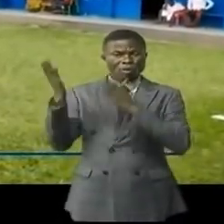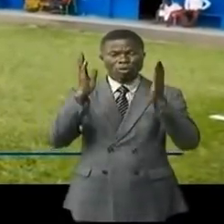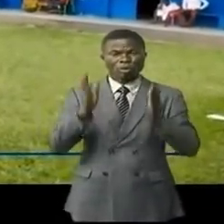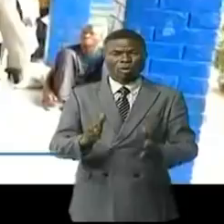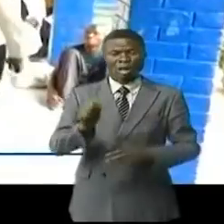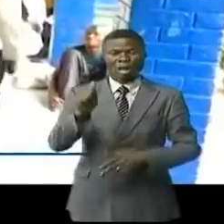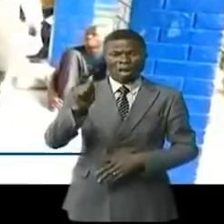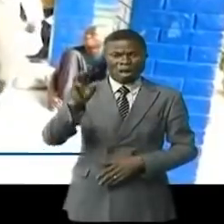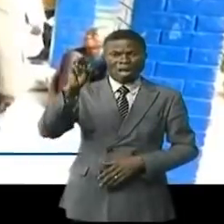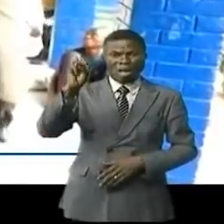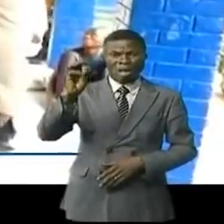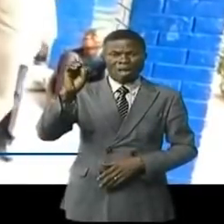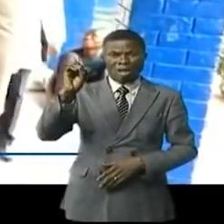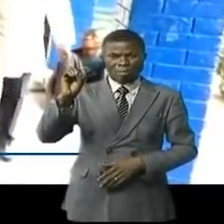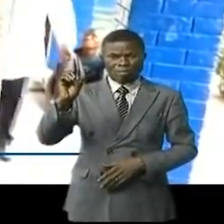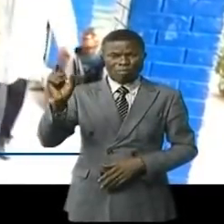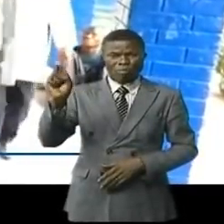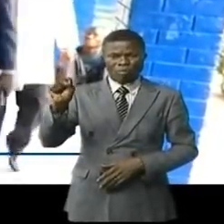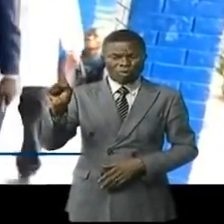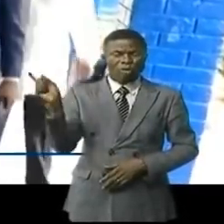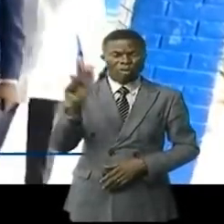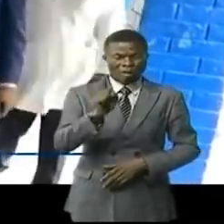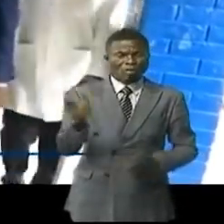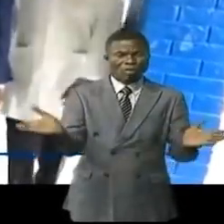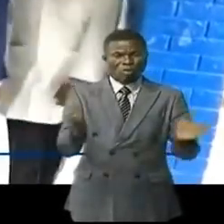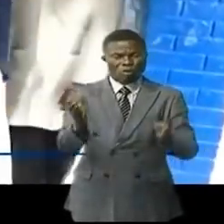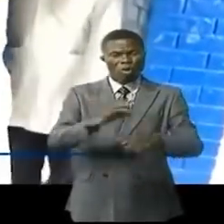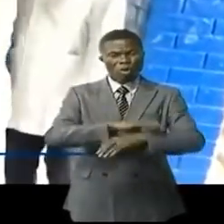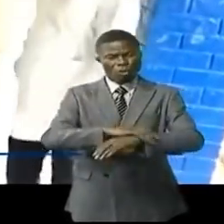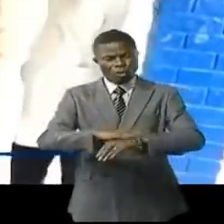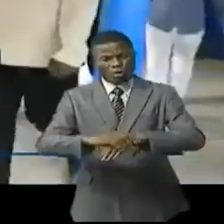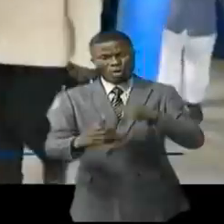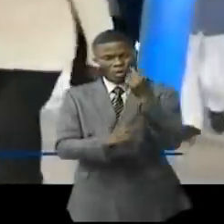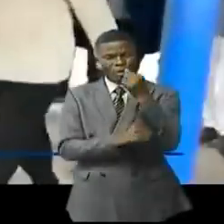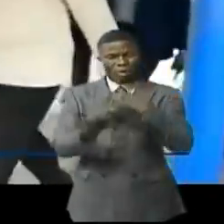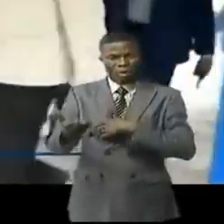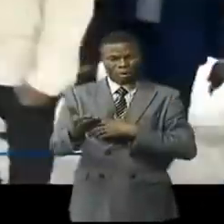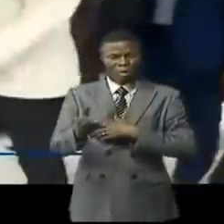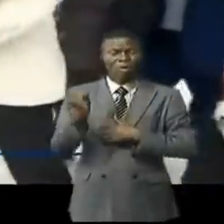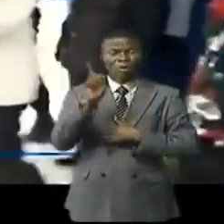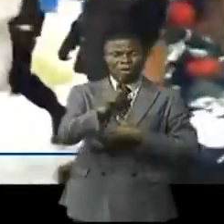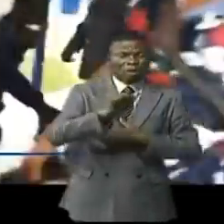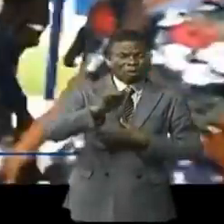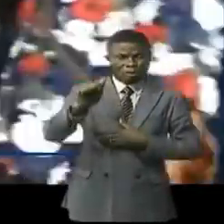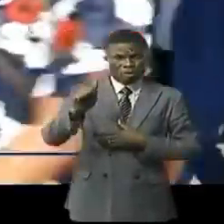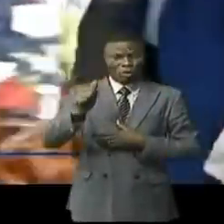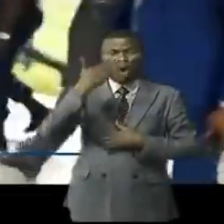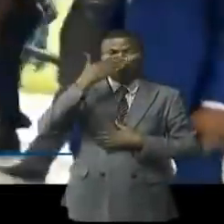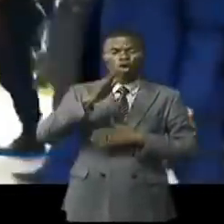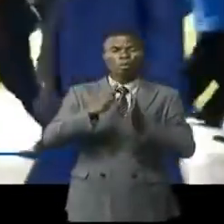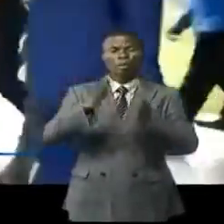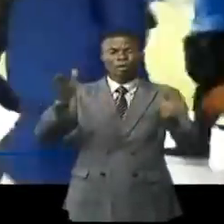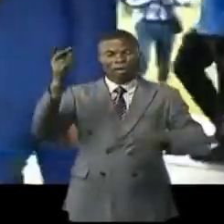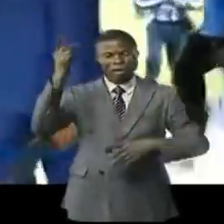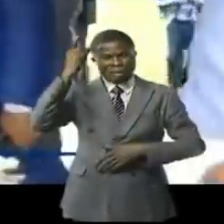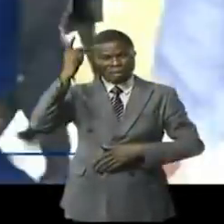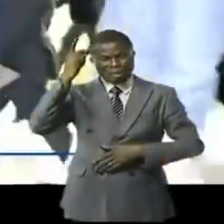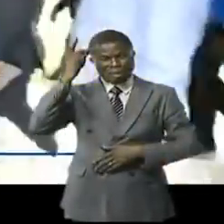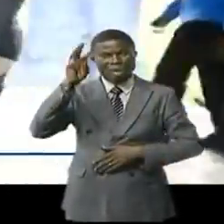Mbokoso, a effectué une visite de réconfort. D'abord, Amos Mbokoso s'est rendu à l'hôpital général de